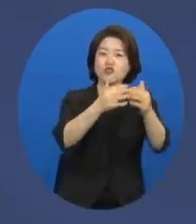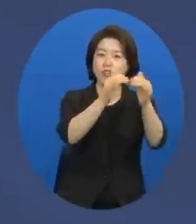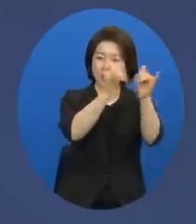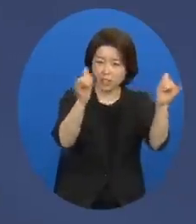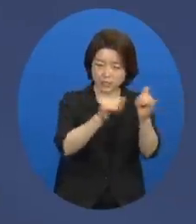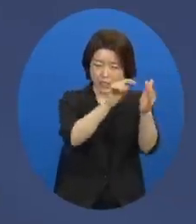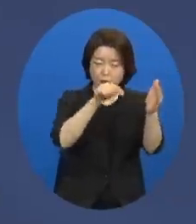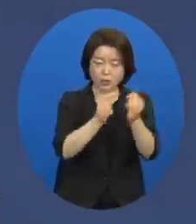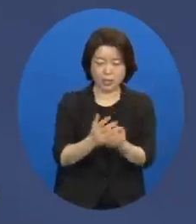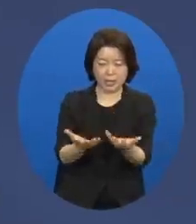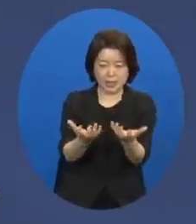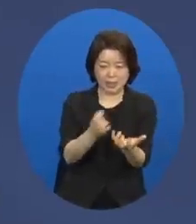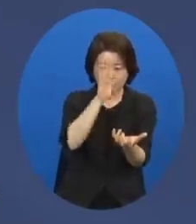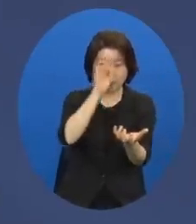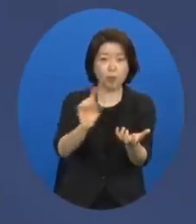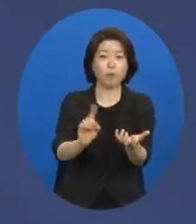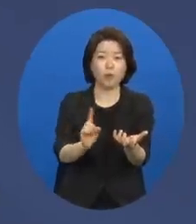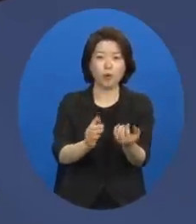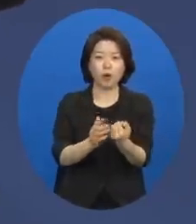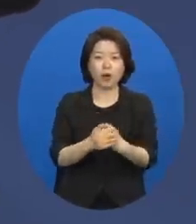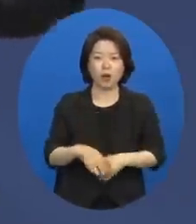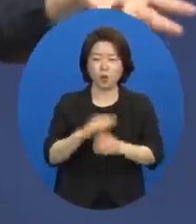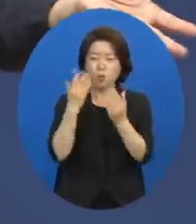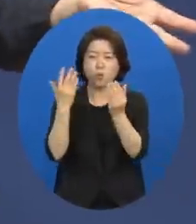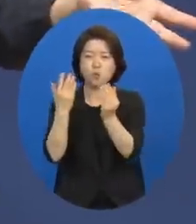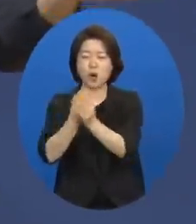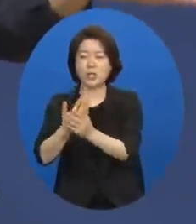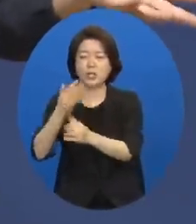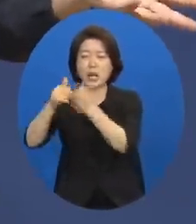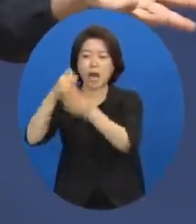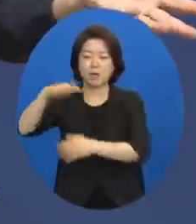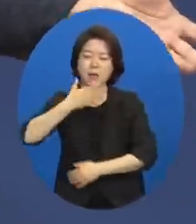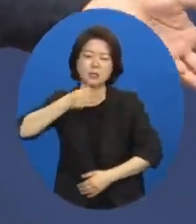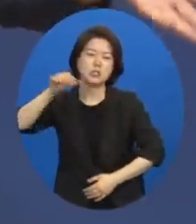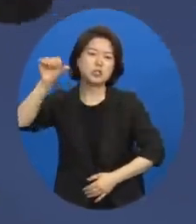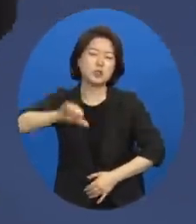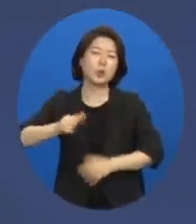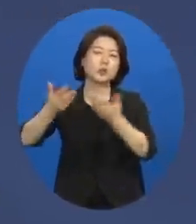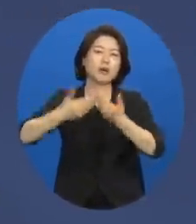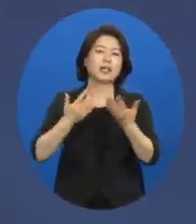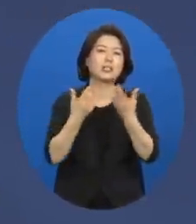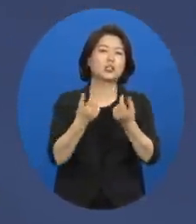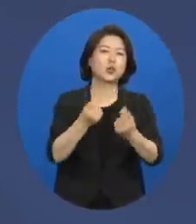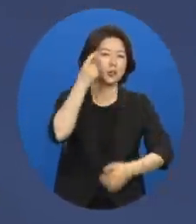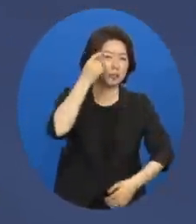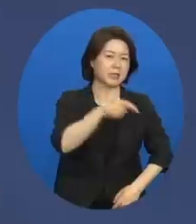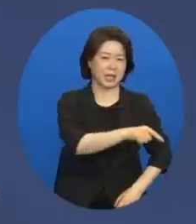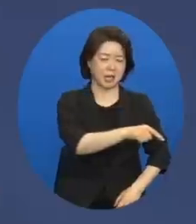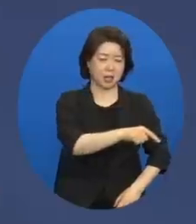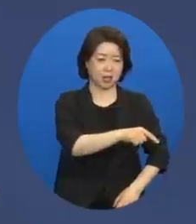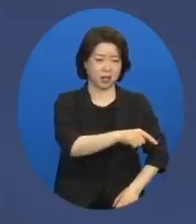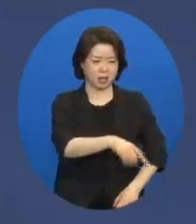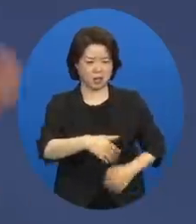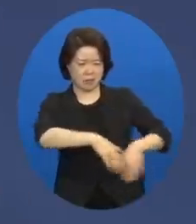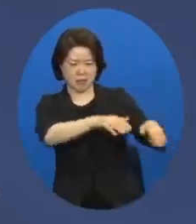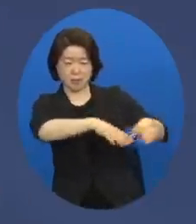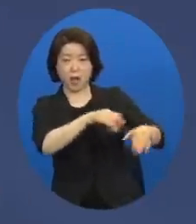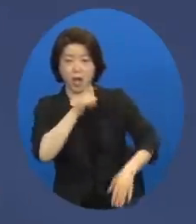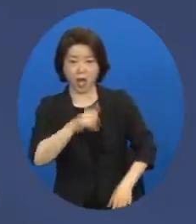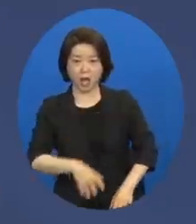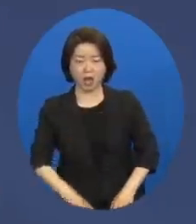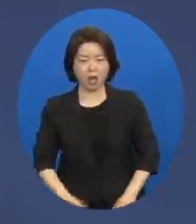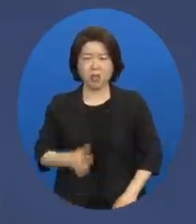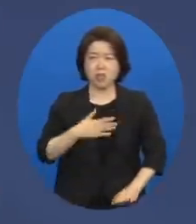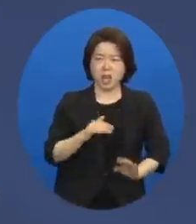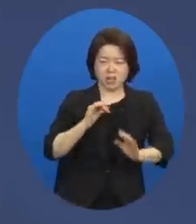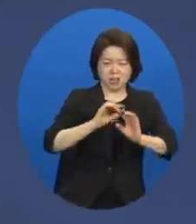사회에서 나병이란 말은 완전히 하나님 앞에 저주받은 사람처럼 취급을 당해서 그들은 어느 누구에도 낄 수 없어요. 나는